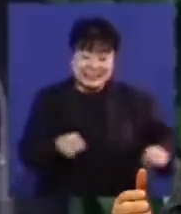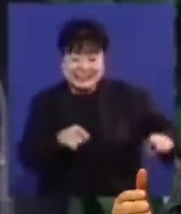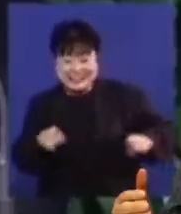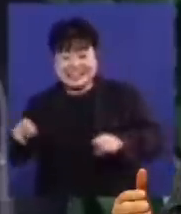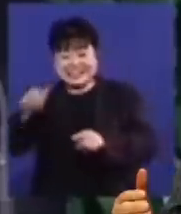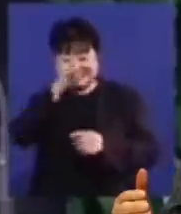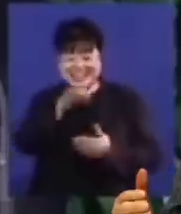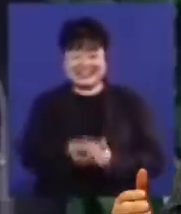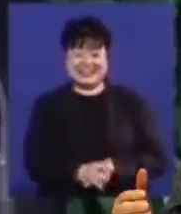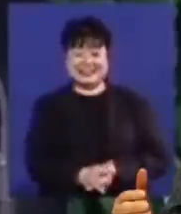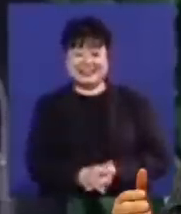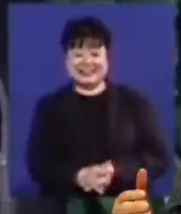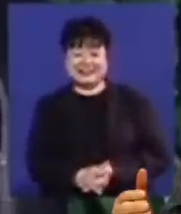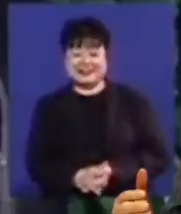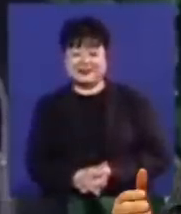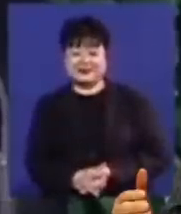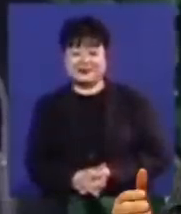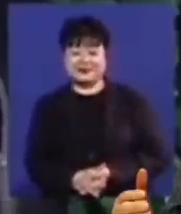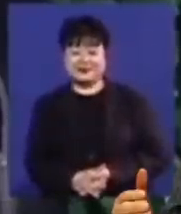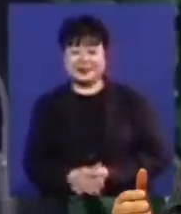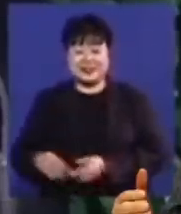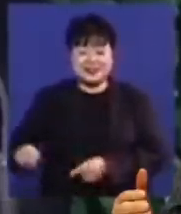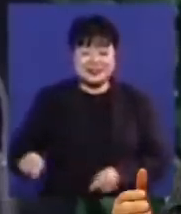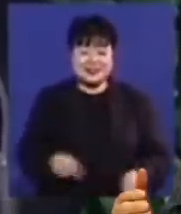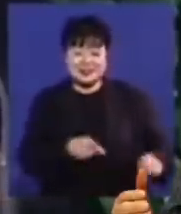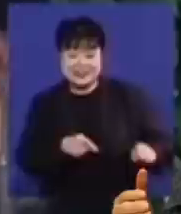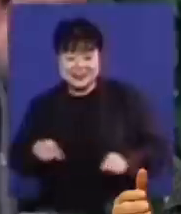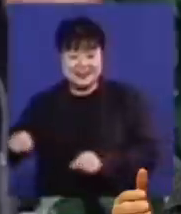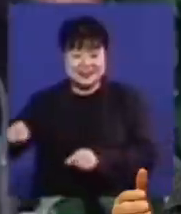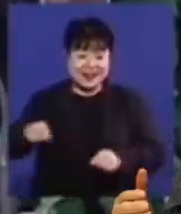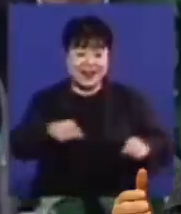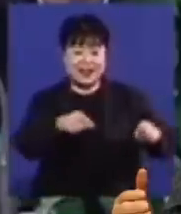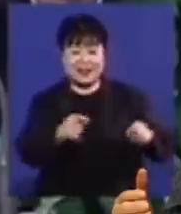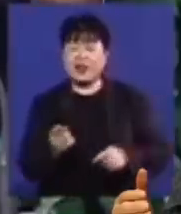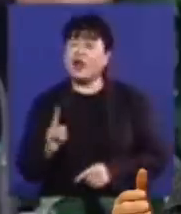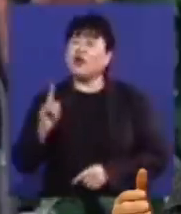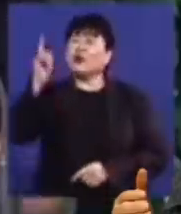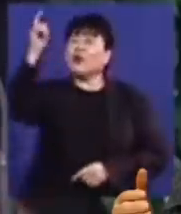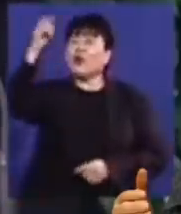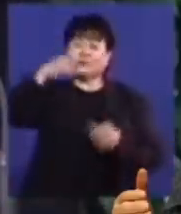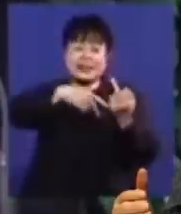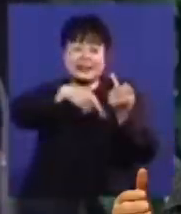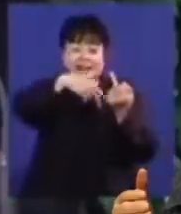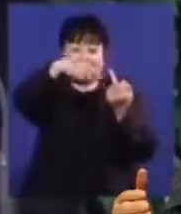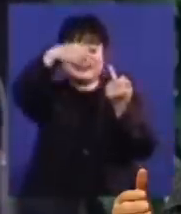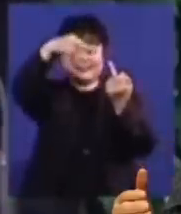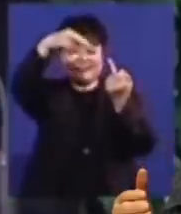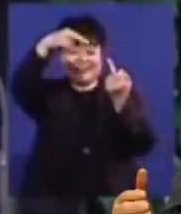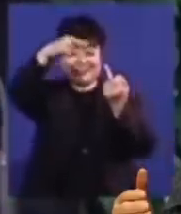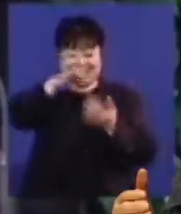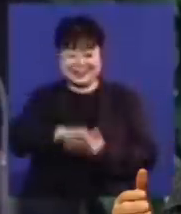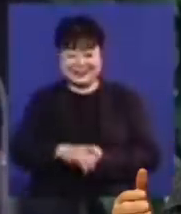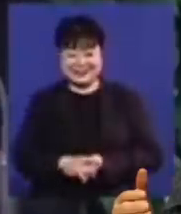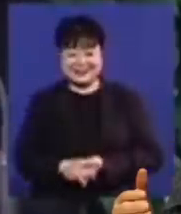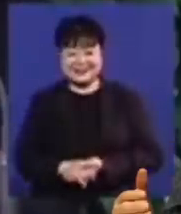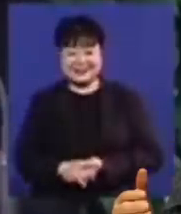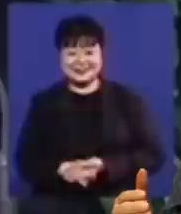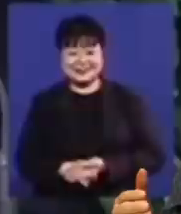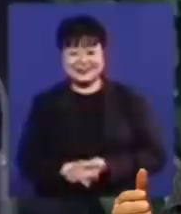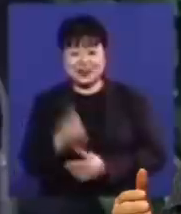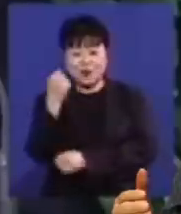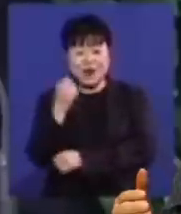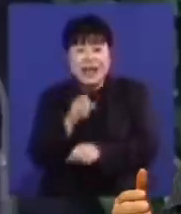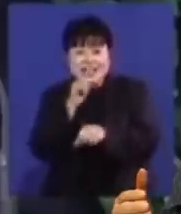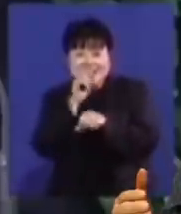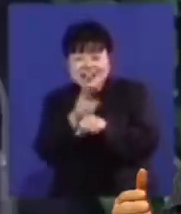시작했어요. 그런데 스키를 타는데 참 높은 꼭대기에 올라갑니다. 저는 원래